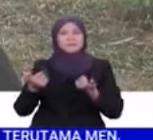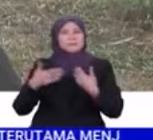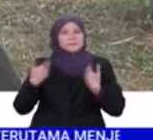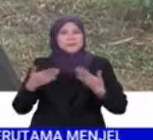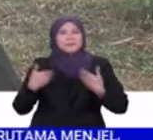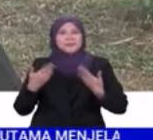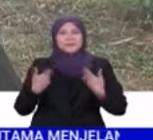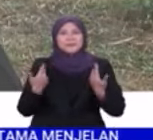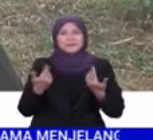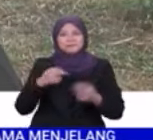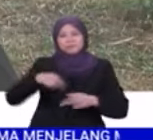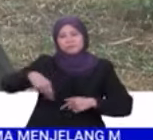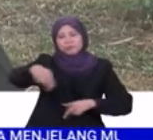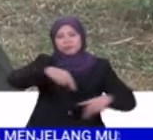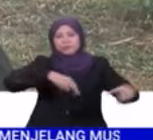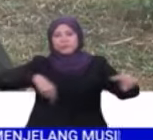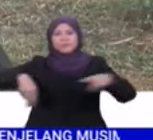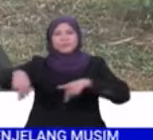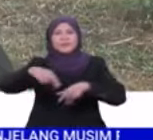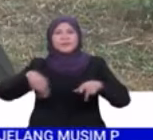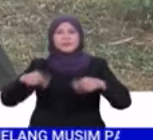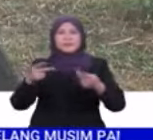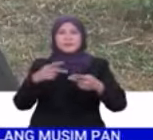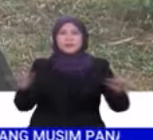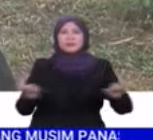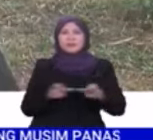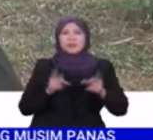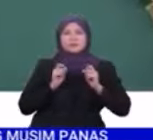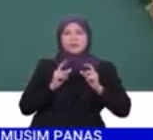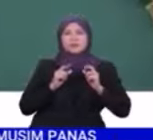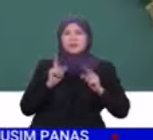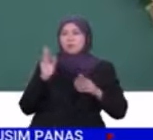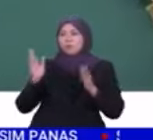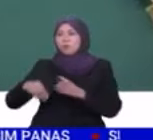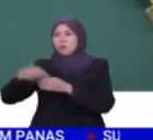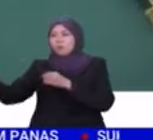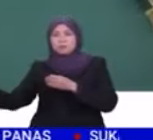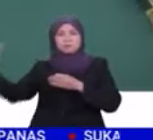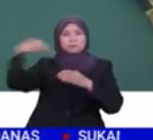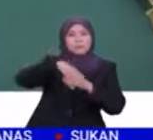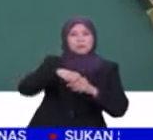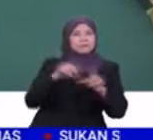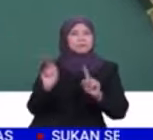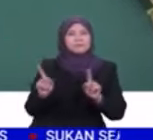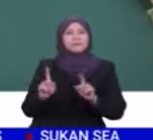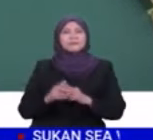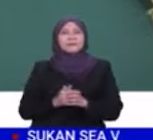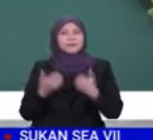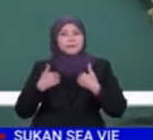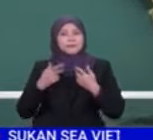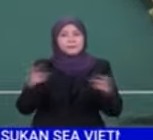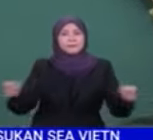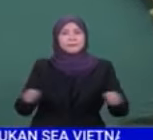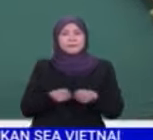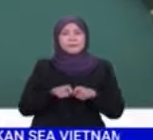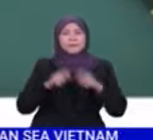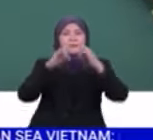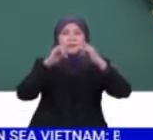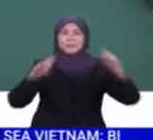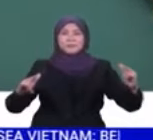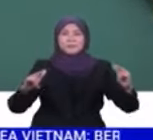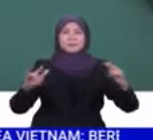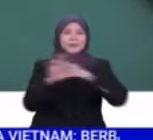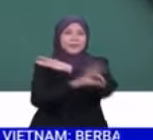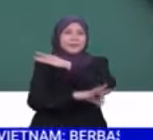nak bergerak, dan lagi pun tempat ni pun dia kawasan private kan, tak semua orang boleh akses. Muncul sebagai satu-satunya tapak perkhemahan di